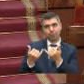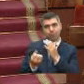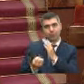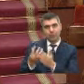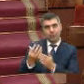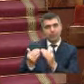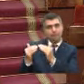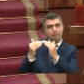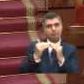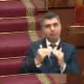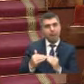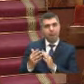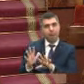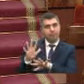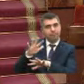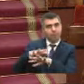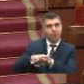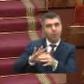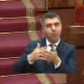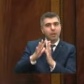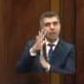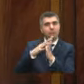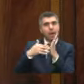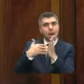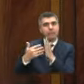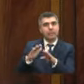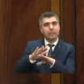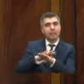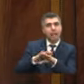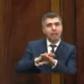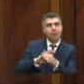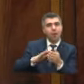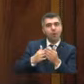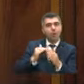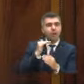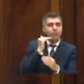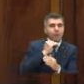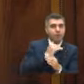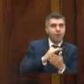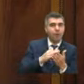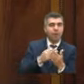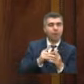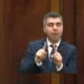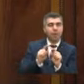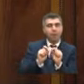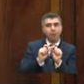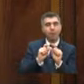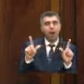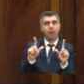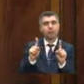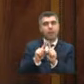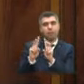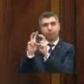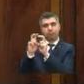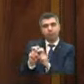التقاء السياسات والبرامج وتسريع وثيرة عملها ونجاعة أفضل وترشيد للنفقات تسير في